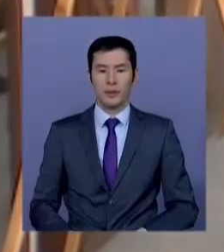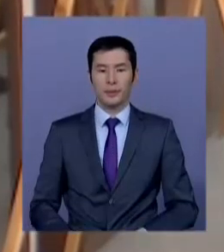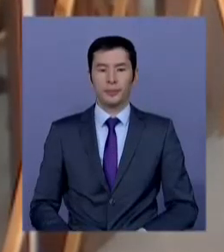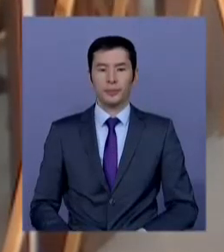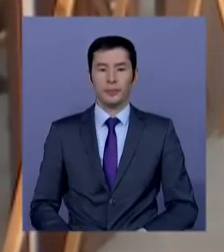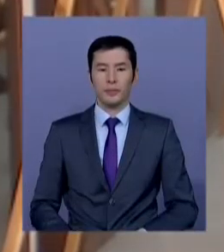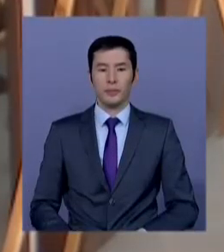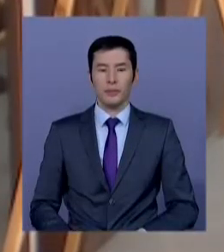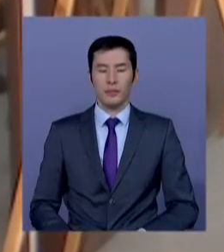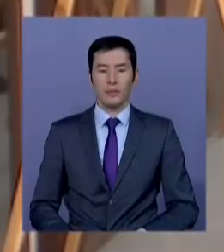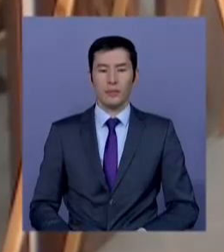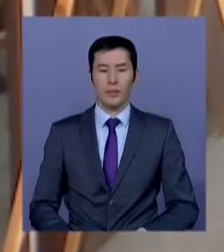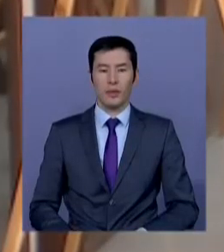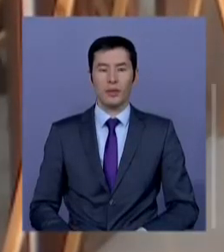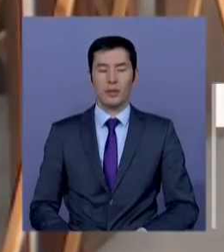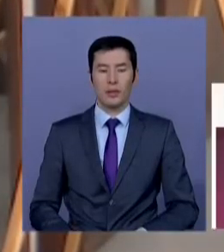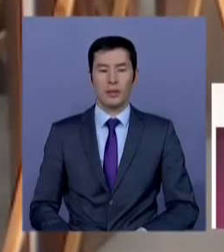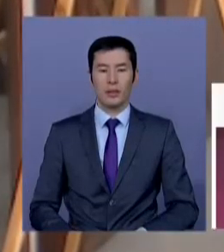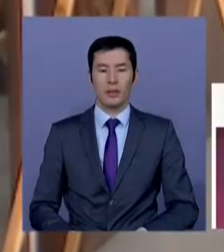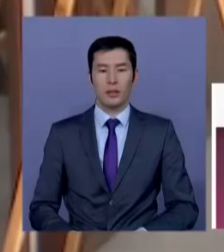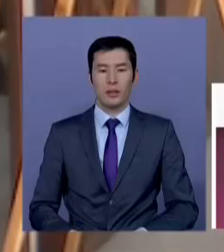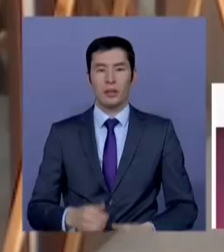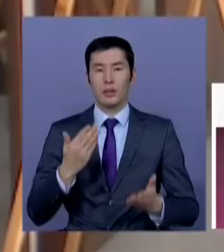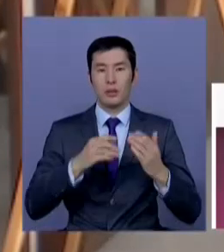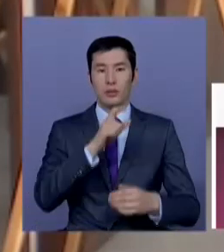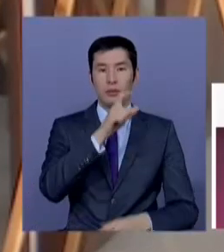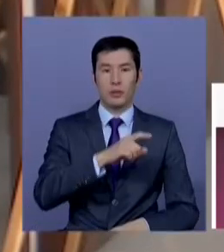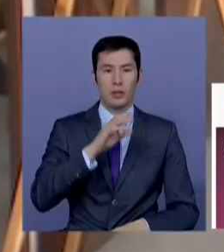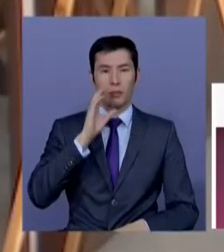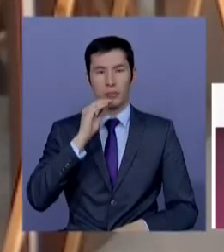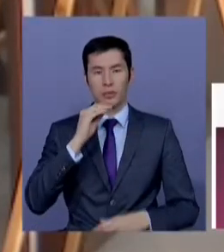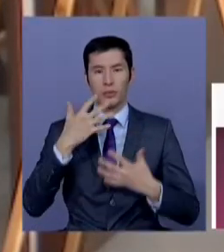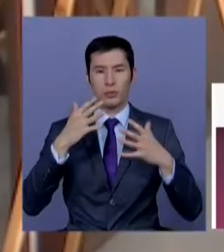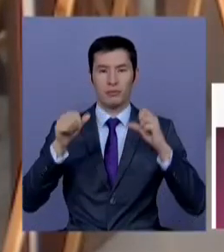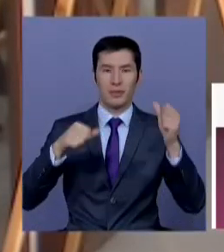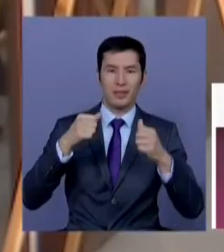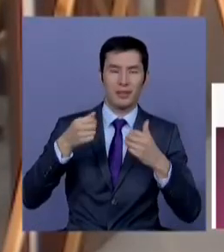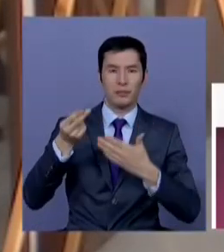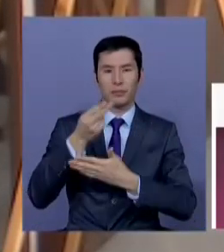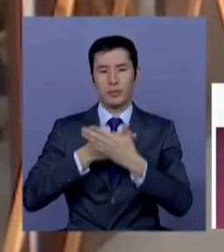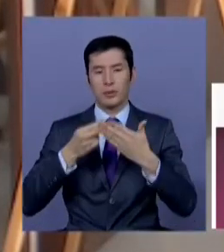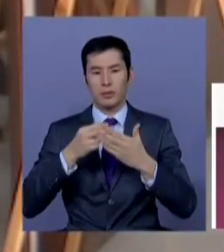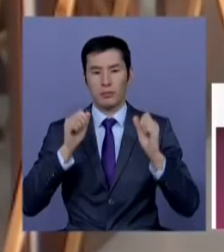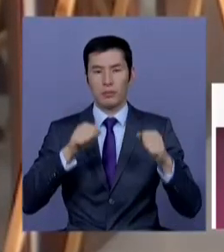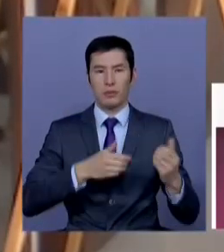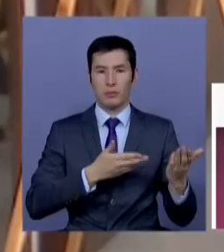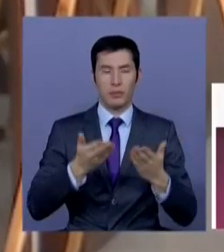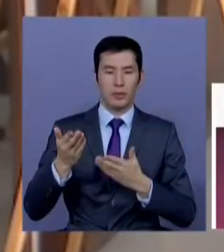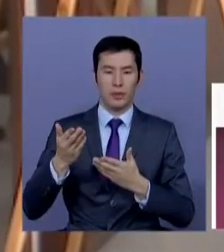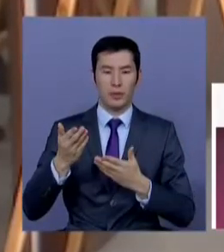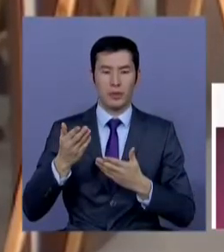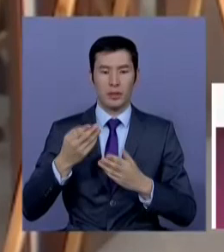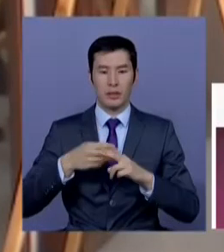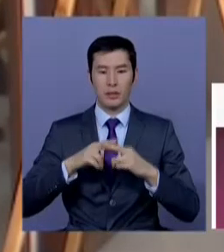өнер туындысына адам қарағанда, егер ол дарынды адамның қолына шықса, оған бейжай қарай алмайды ешкім. Сондықтан деп ойлаймын,